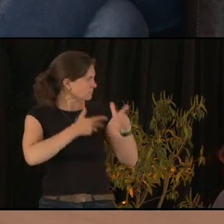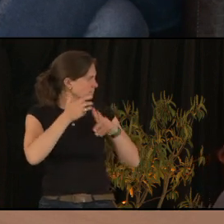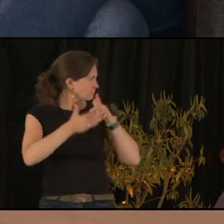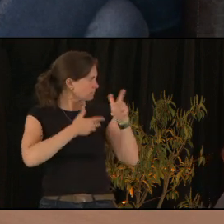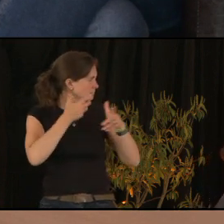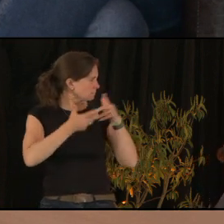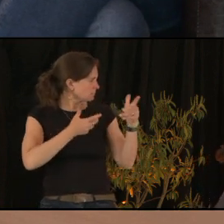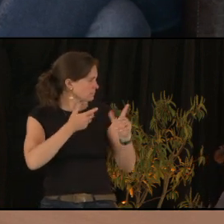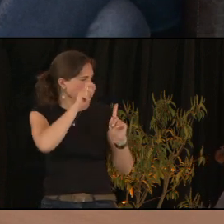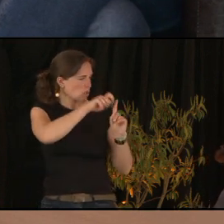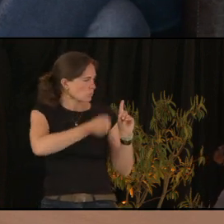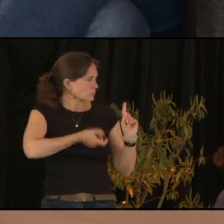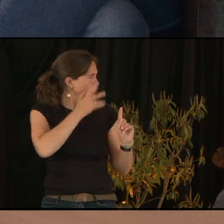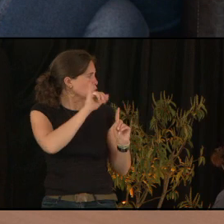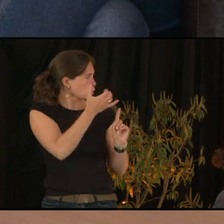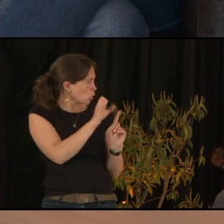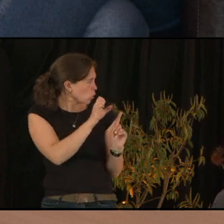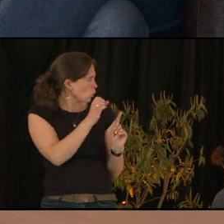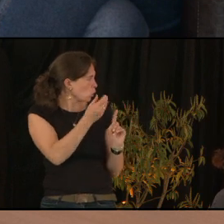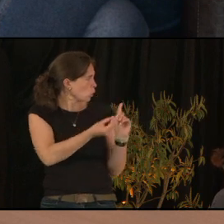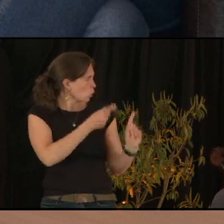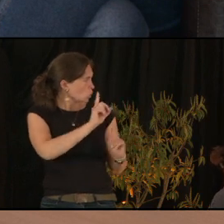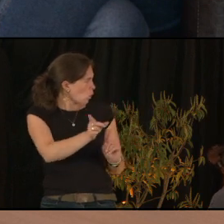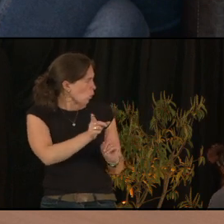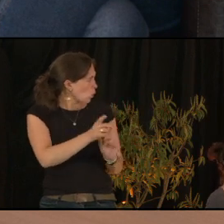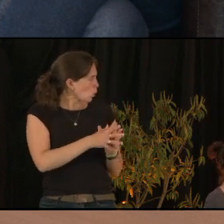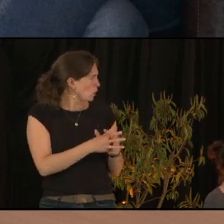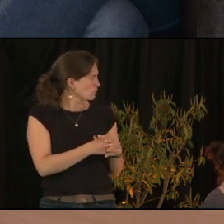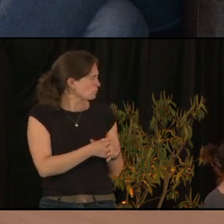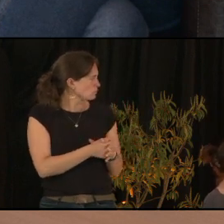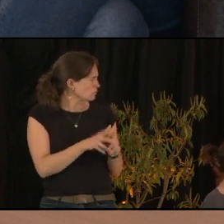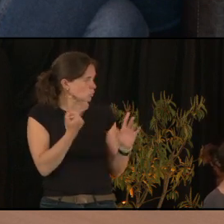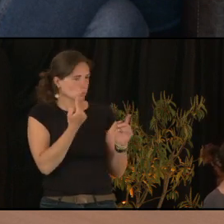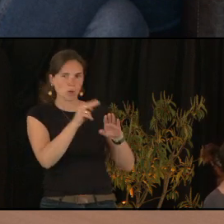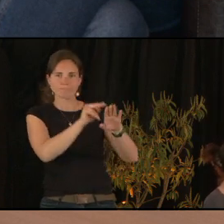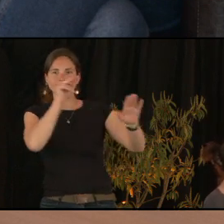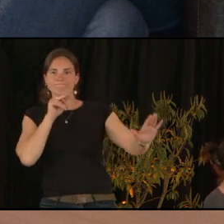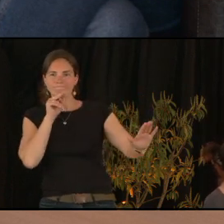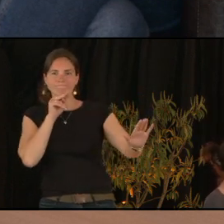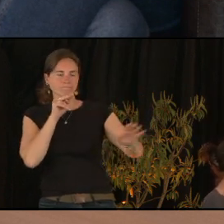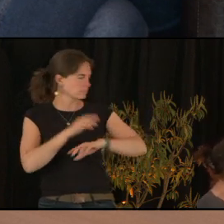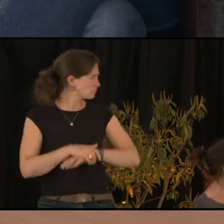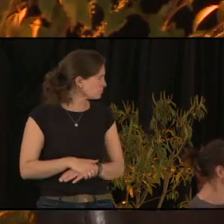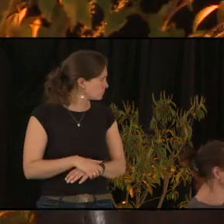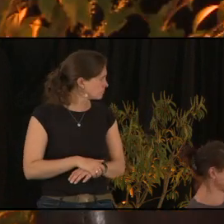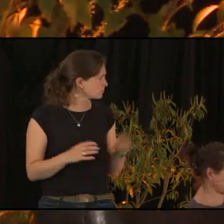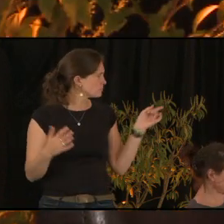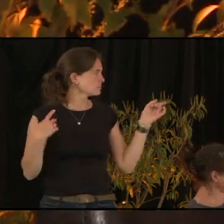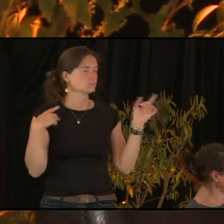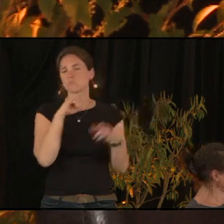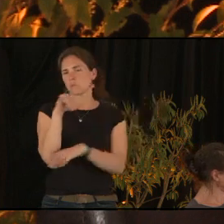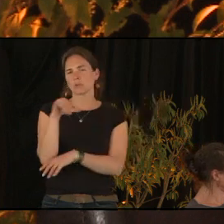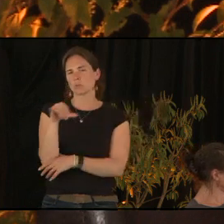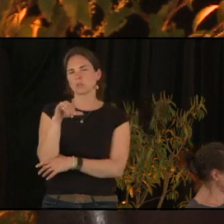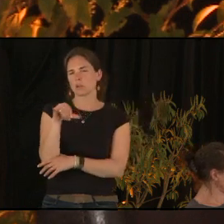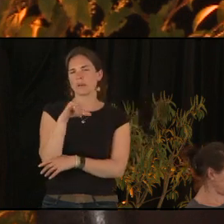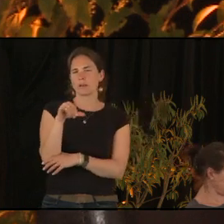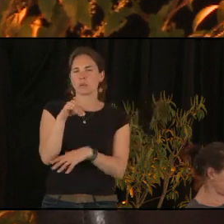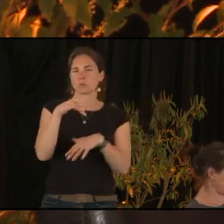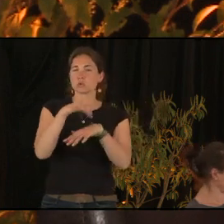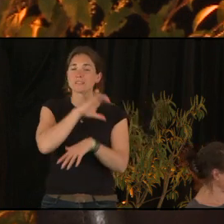arrivé, l'électricité pas vraiment. Enfin, on en est loin. On en est loin, oui. Non, effectivement, j'ai situé dans les années 60 parce